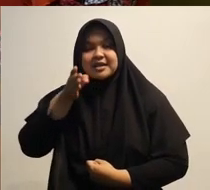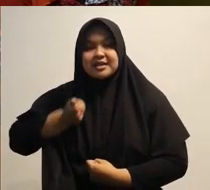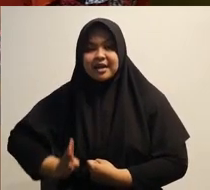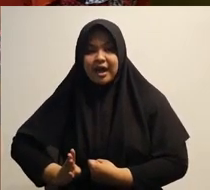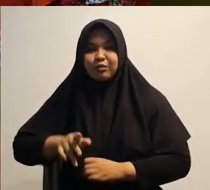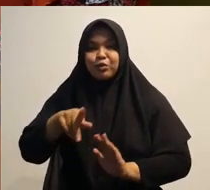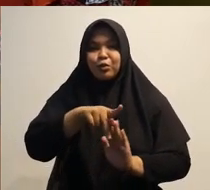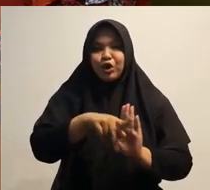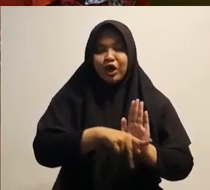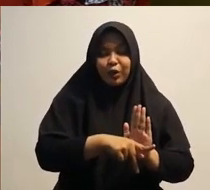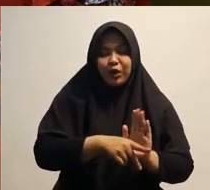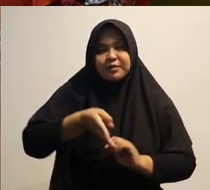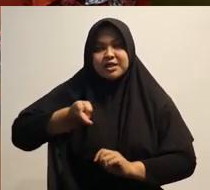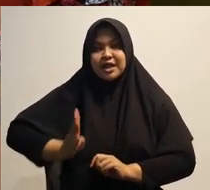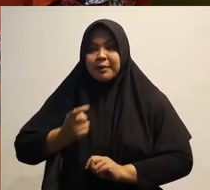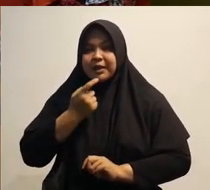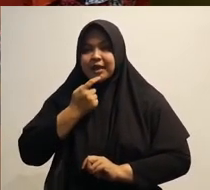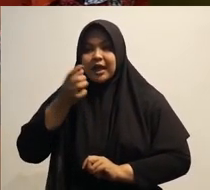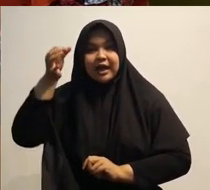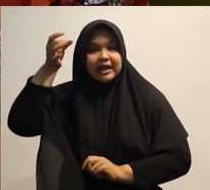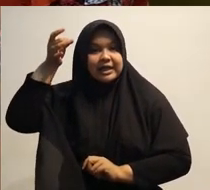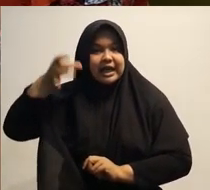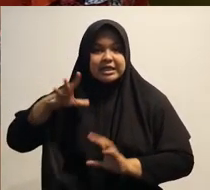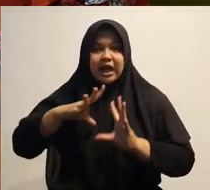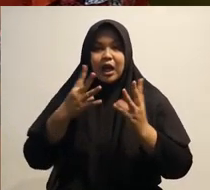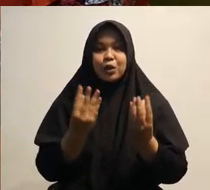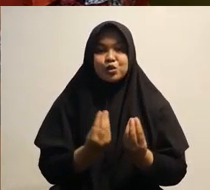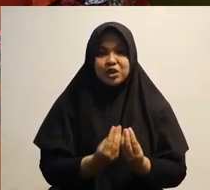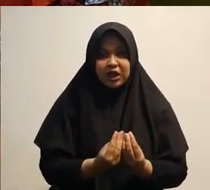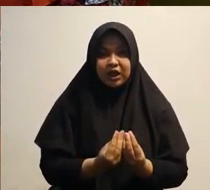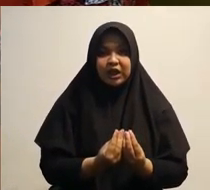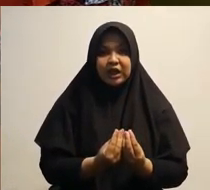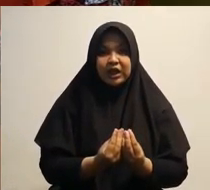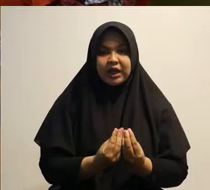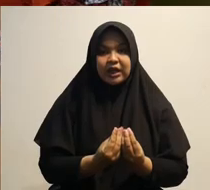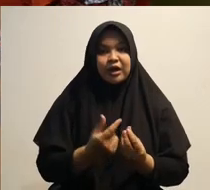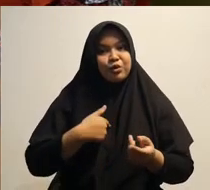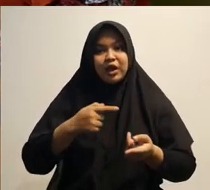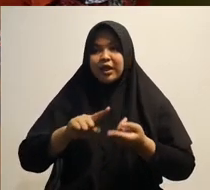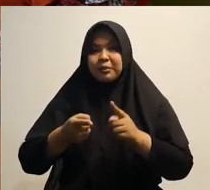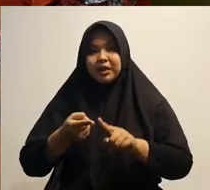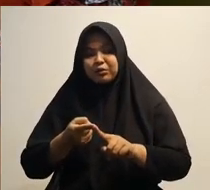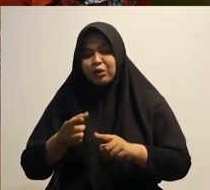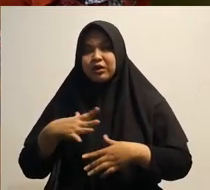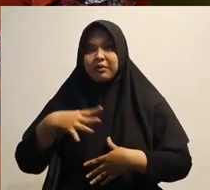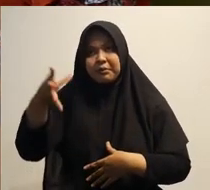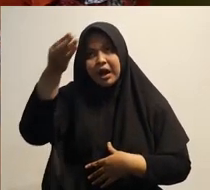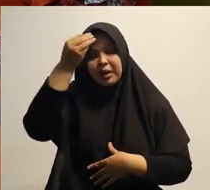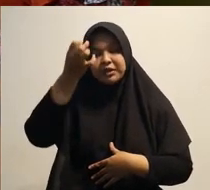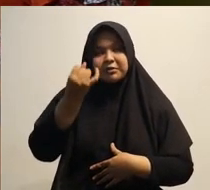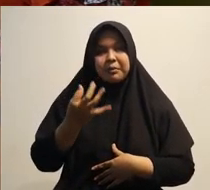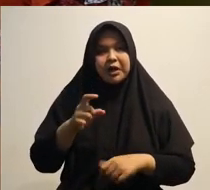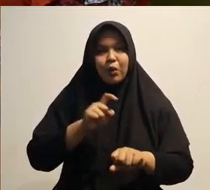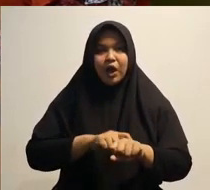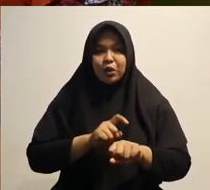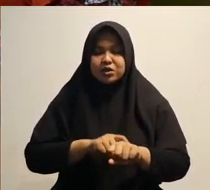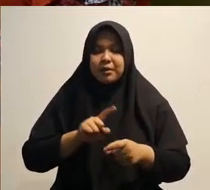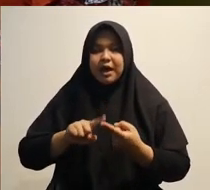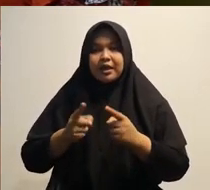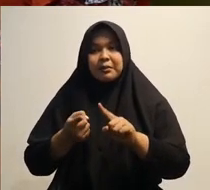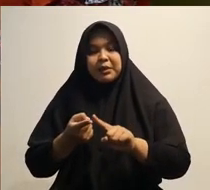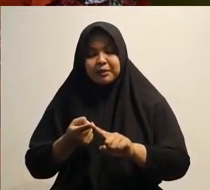terus program-program Sigap terkait desa inklusi. Mungkin kalau boleh ya melakukan penelitian selama beberapa waktu gitu bersama